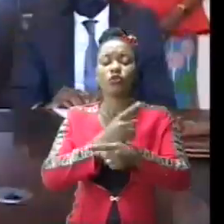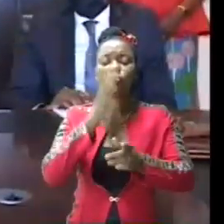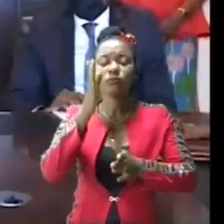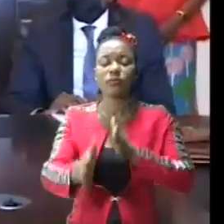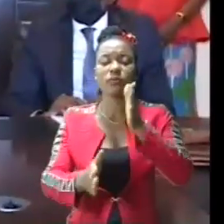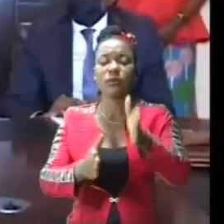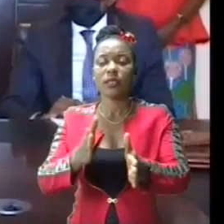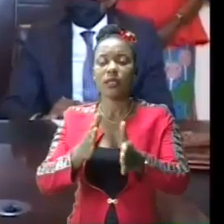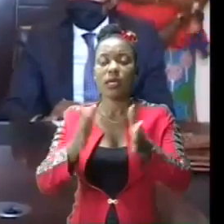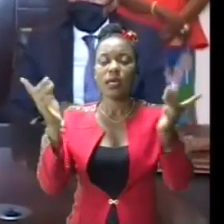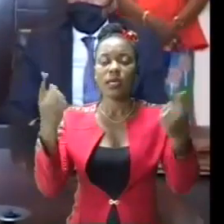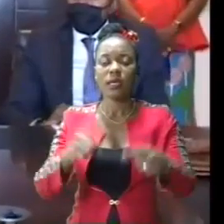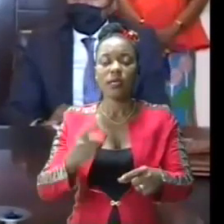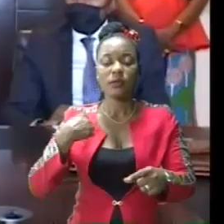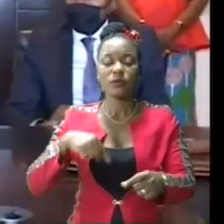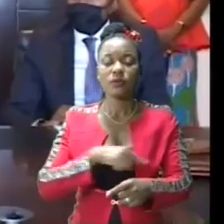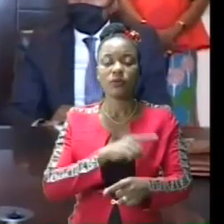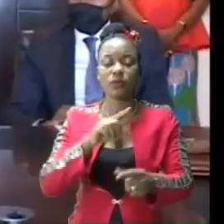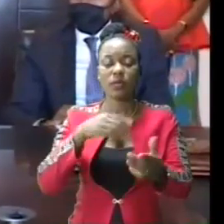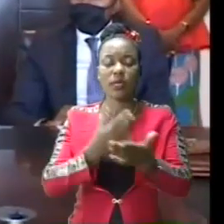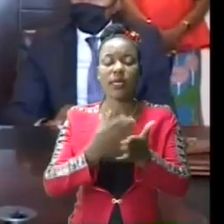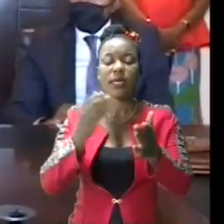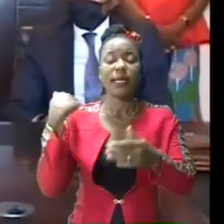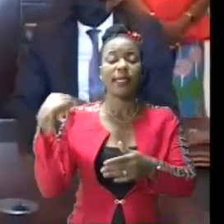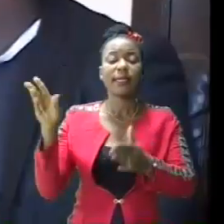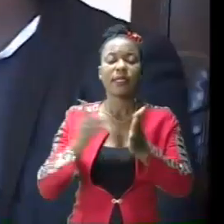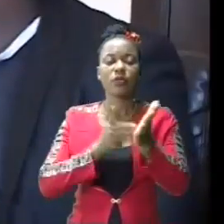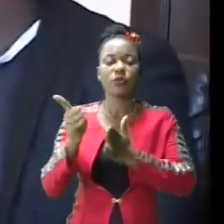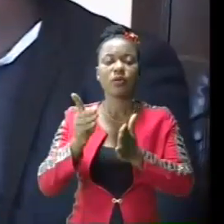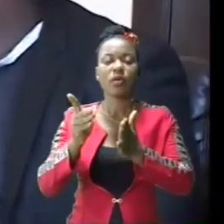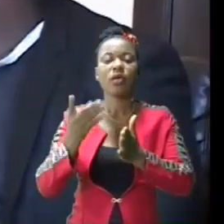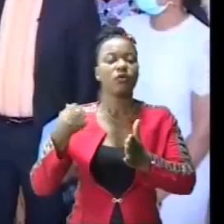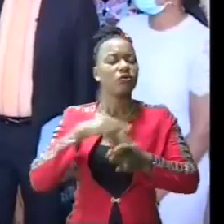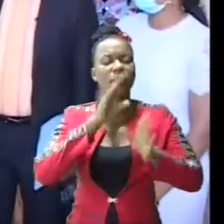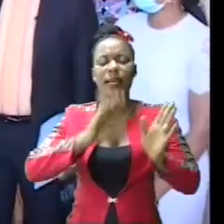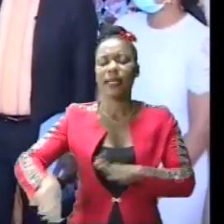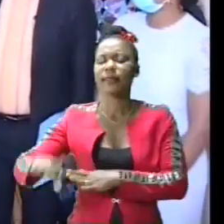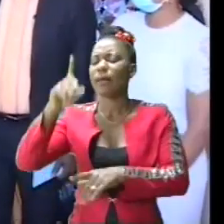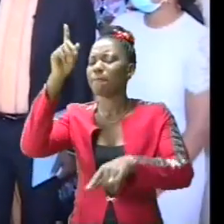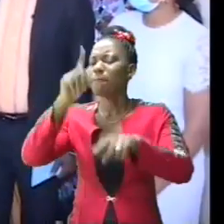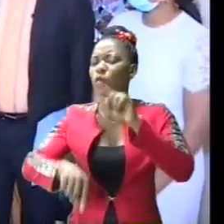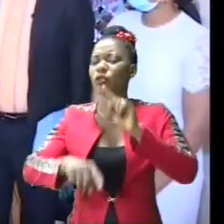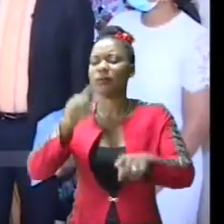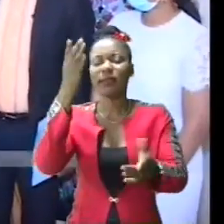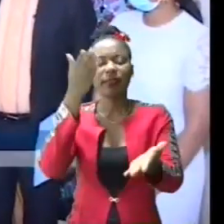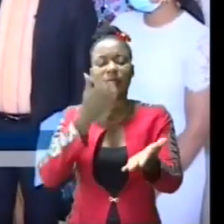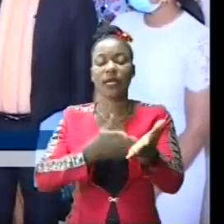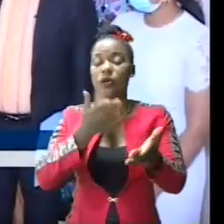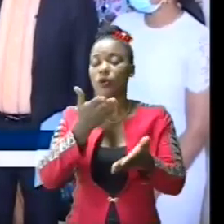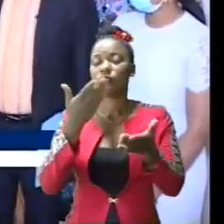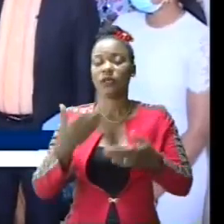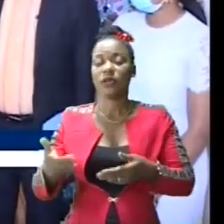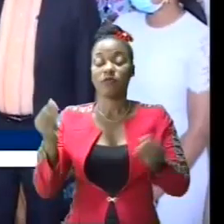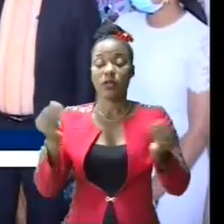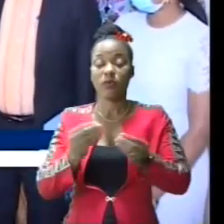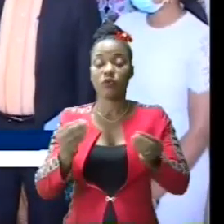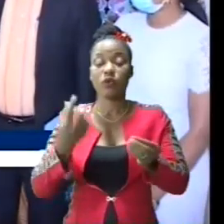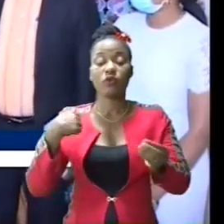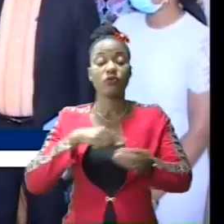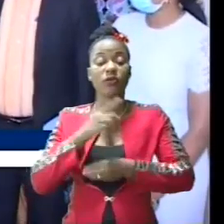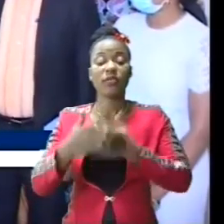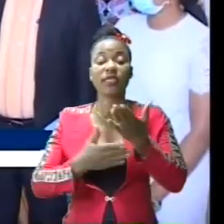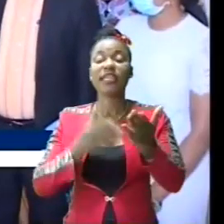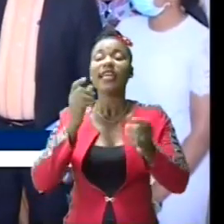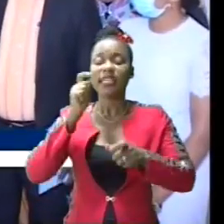9. Et comme nous sommes dans un état de droit, on ne peut pas laisser ça comme ça. Nous sommes venus réclamer la justice pour que